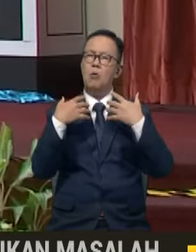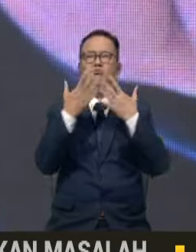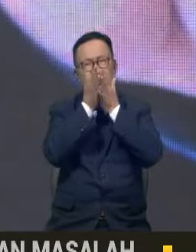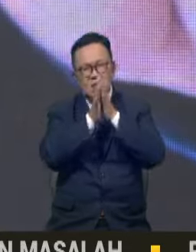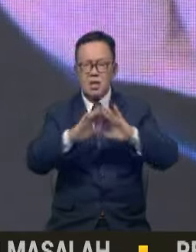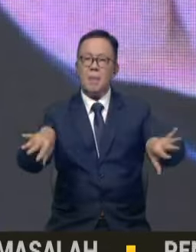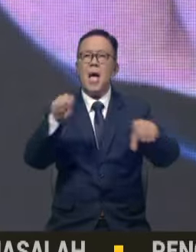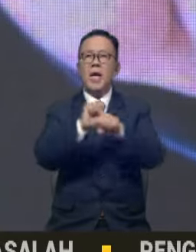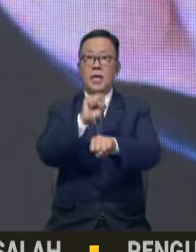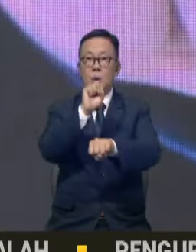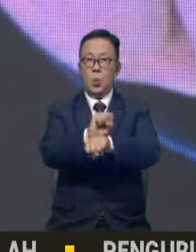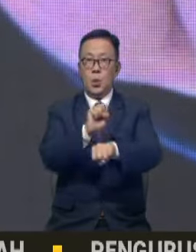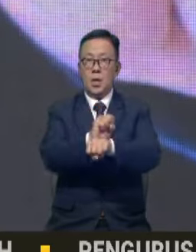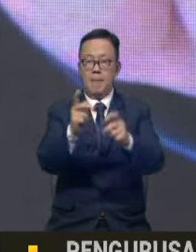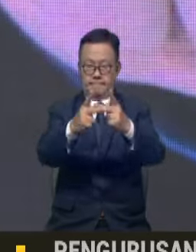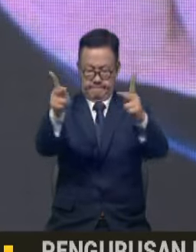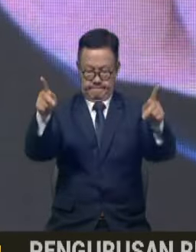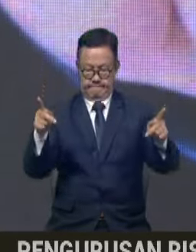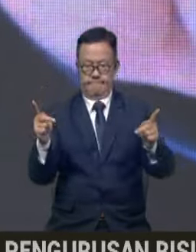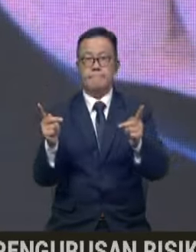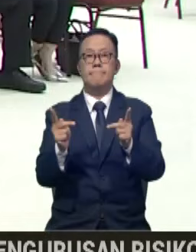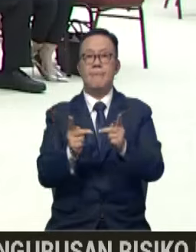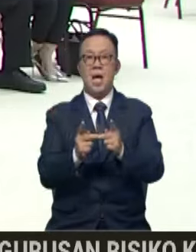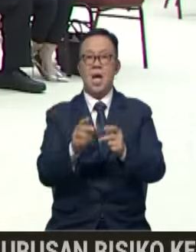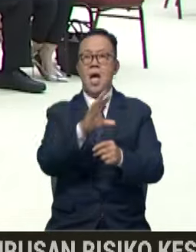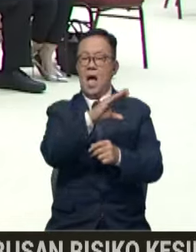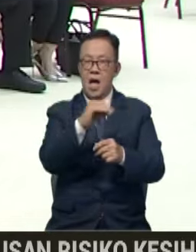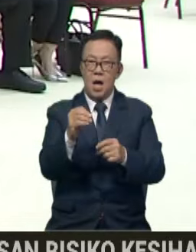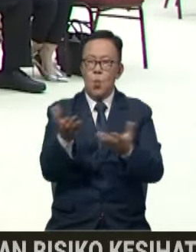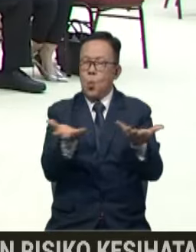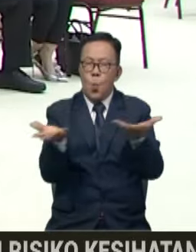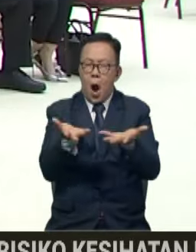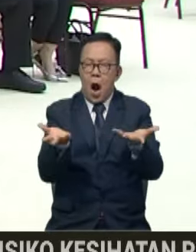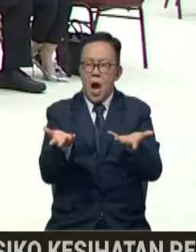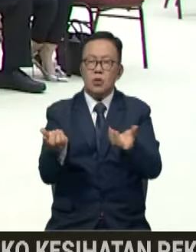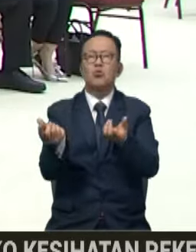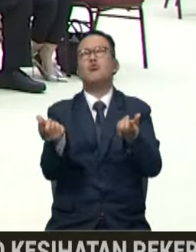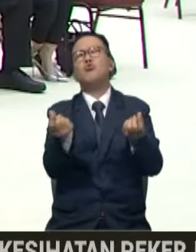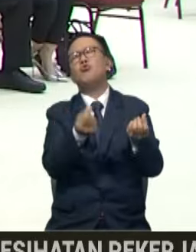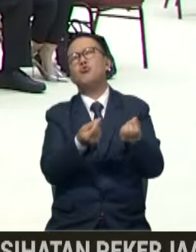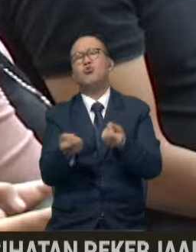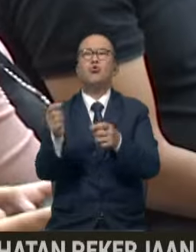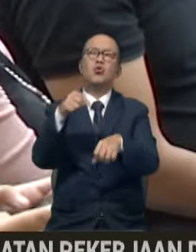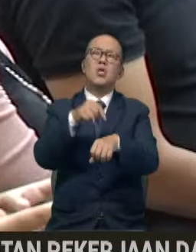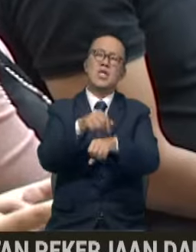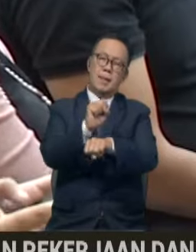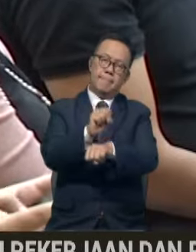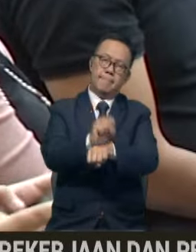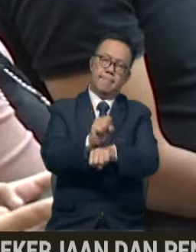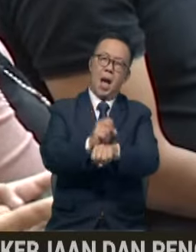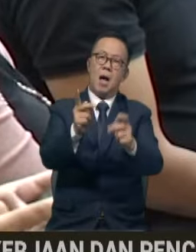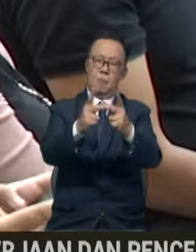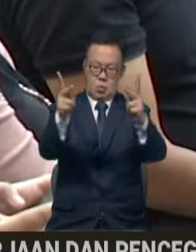kerja. Antara isu yang disentuh, kesan dan strategi untuk keselamatan dan kesihatan tempat kerja, pengurusan risiko